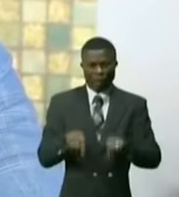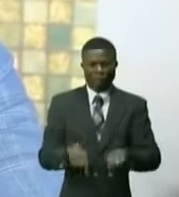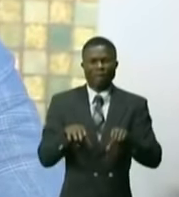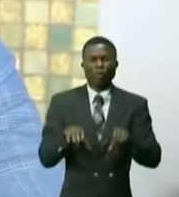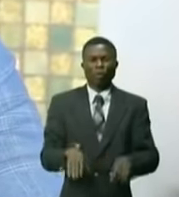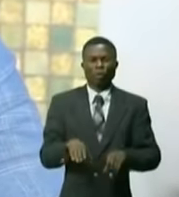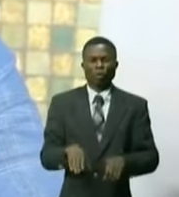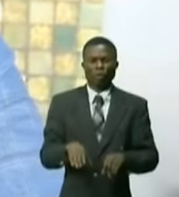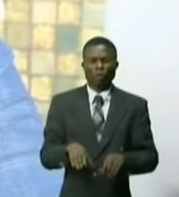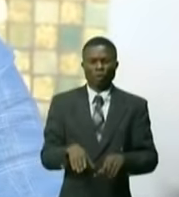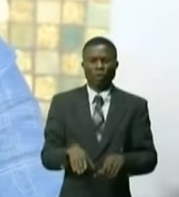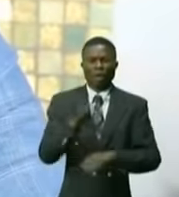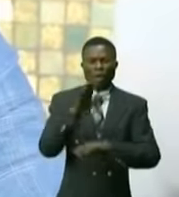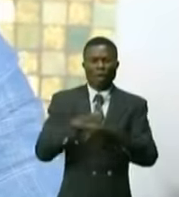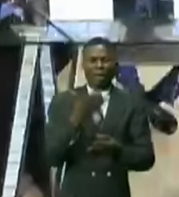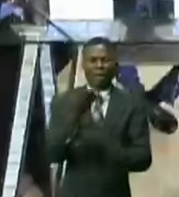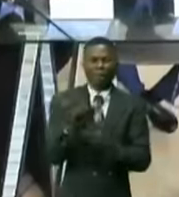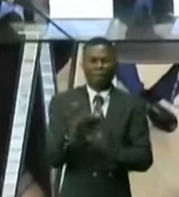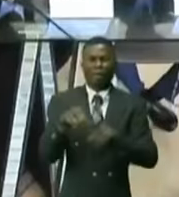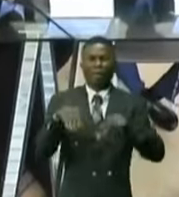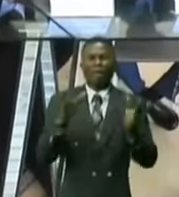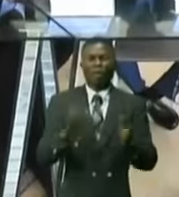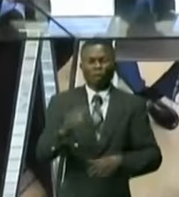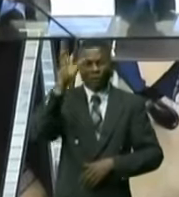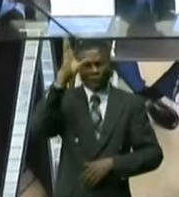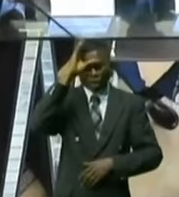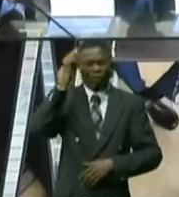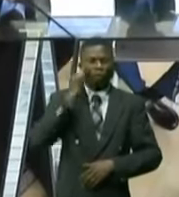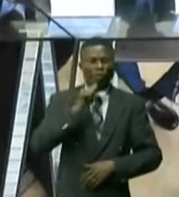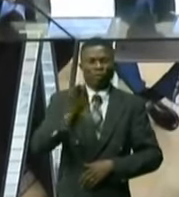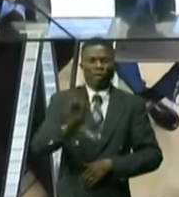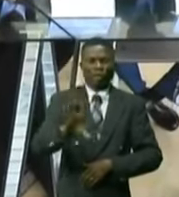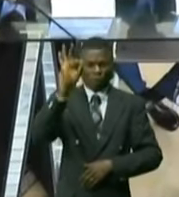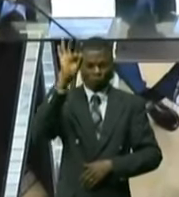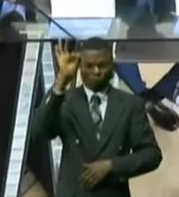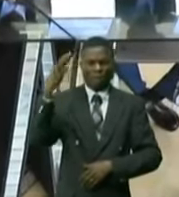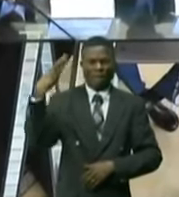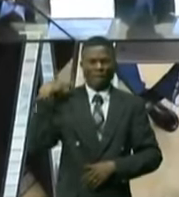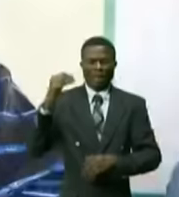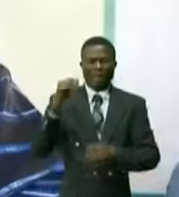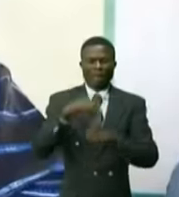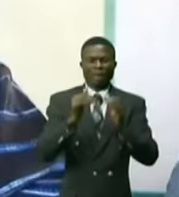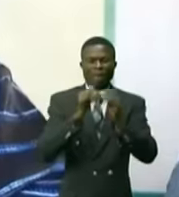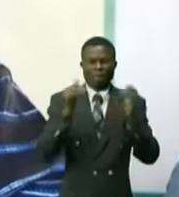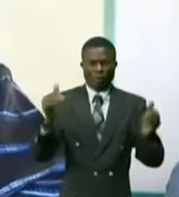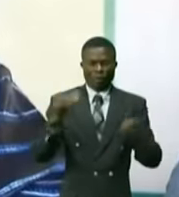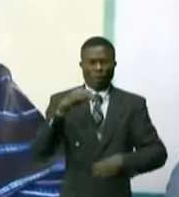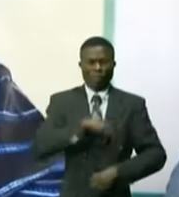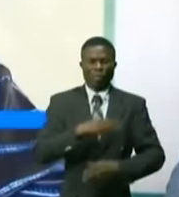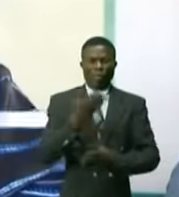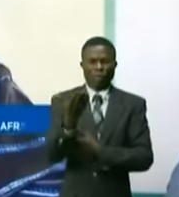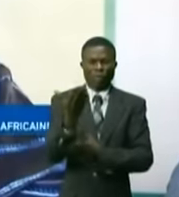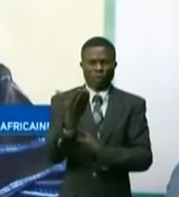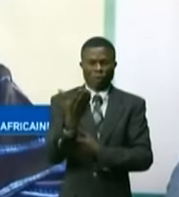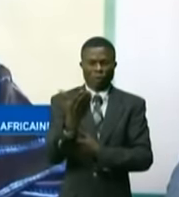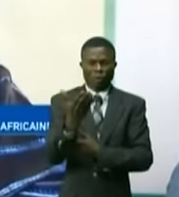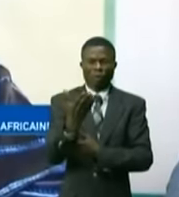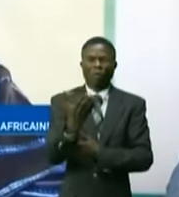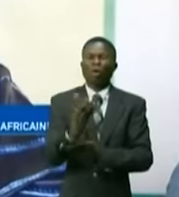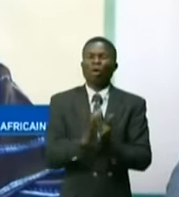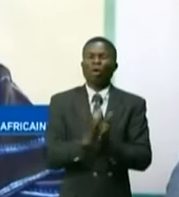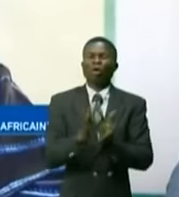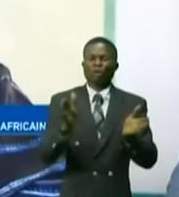congolais, appelle les électeurs à effectuer leur choix dans les calmes. La mission lance un appel très